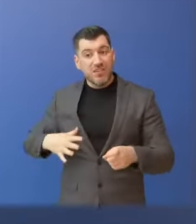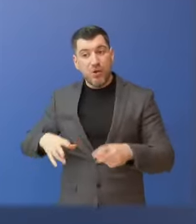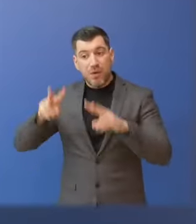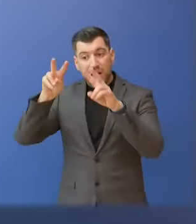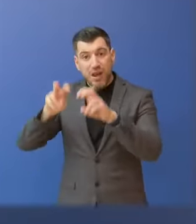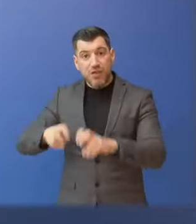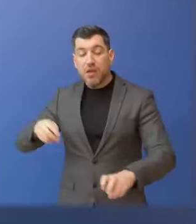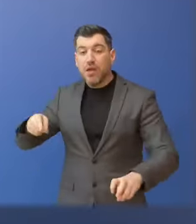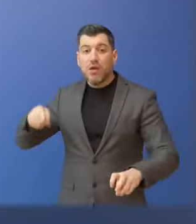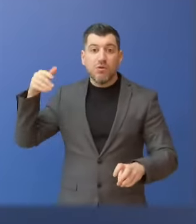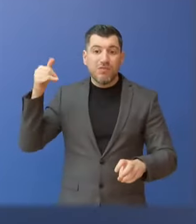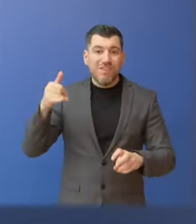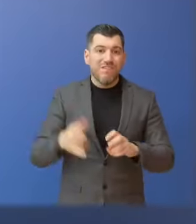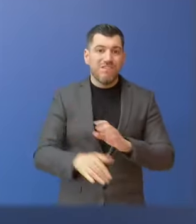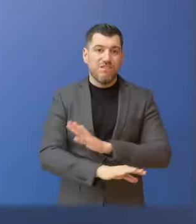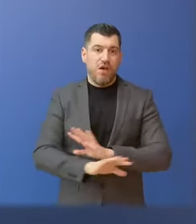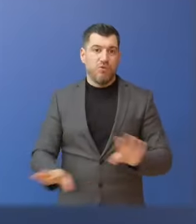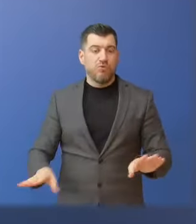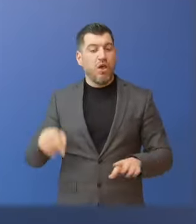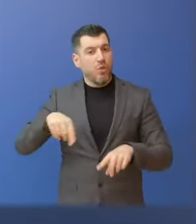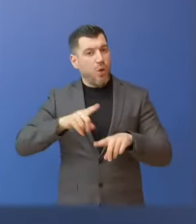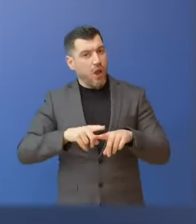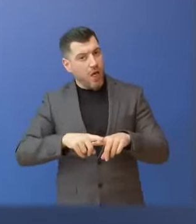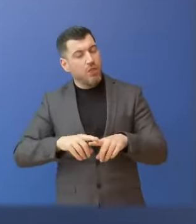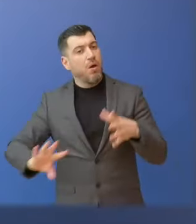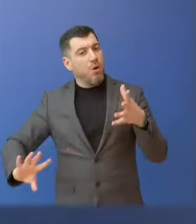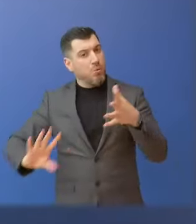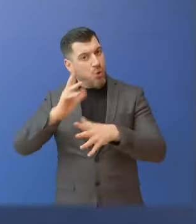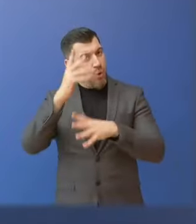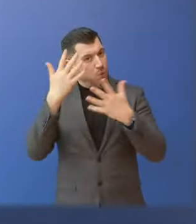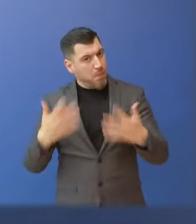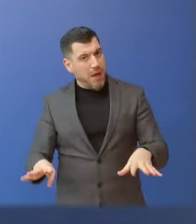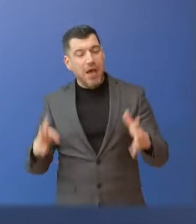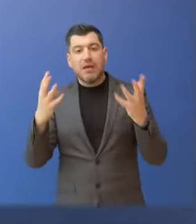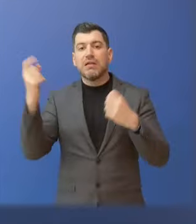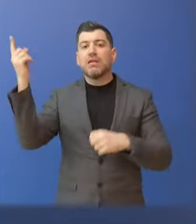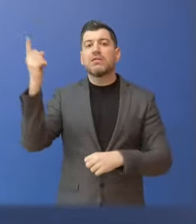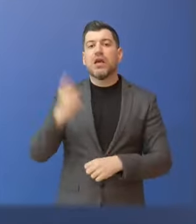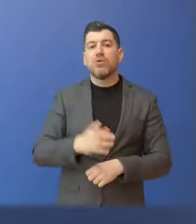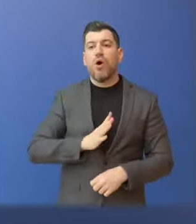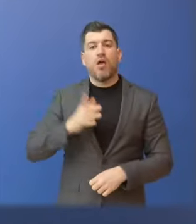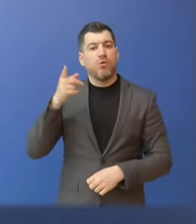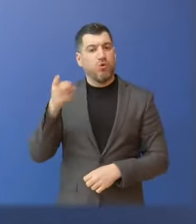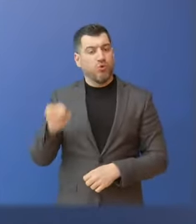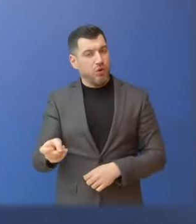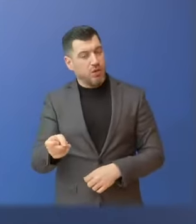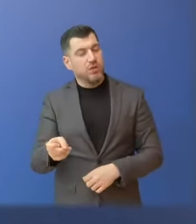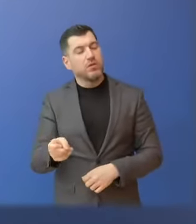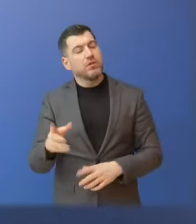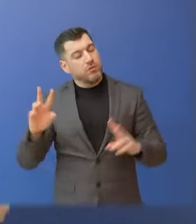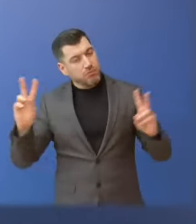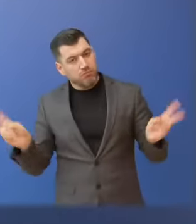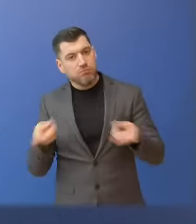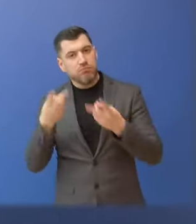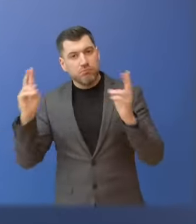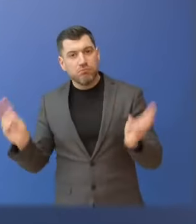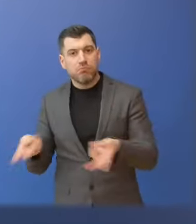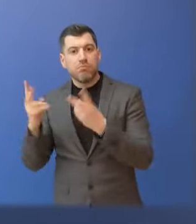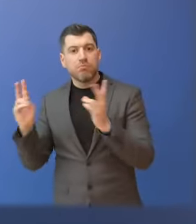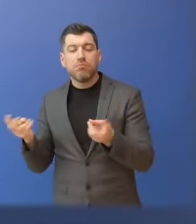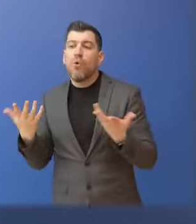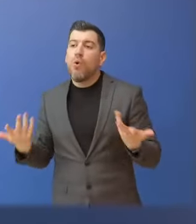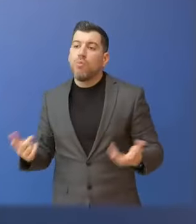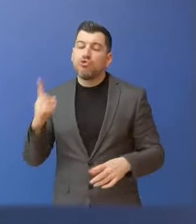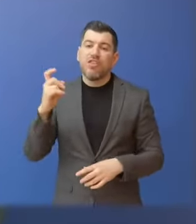ότι έχουμε καταγράψει μια μεγάλη πρόοδο στη χώρα έχουμε εξυ νίσα του 90% των ανθρωποκτονιών προφανώς όμως υπάρχει και ένα 10% και όλες οι